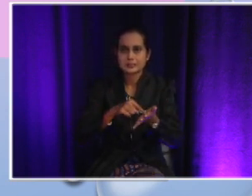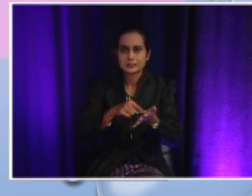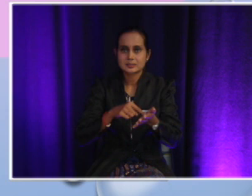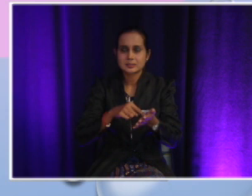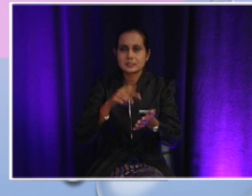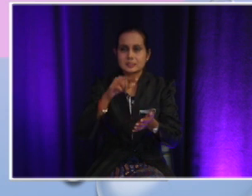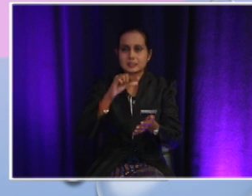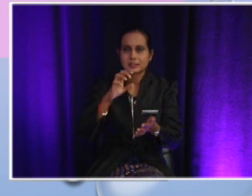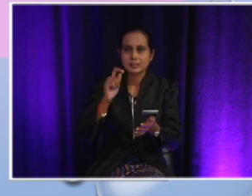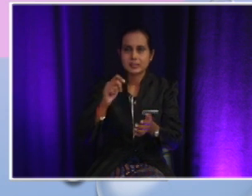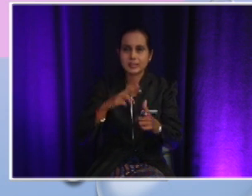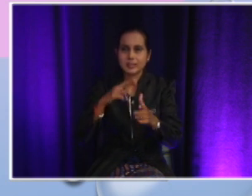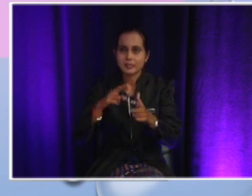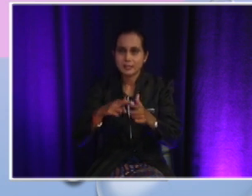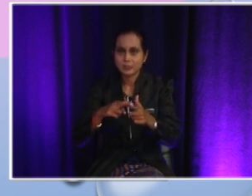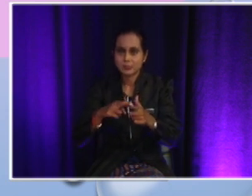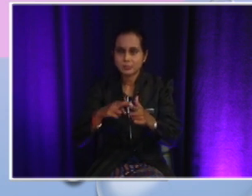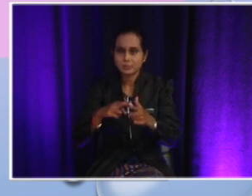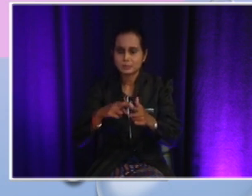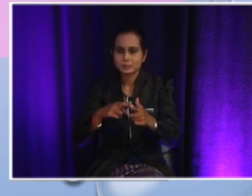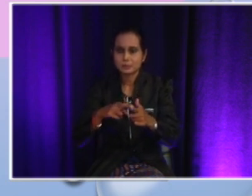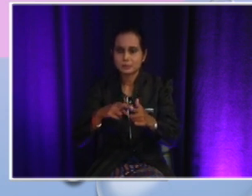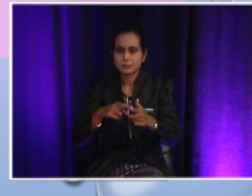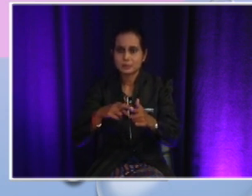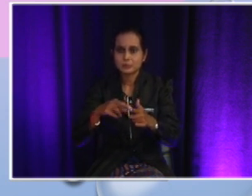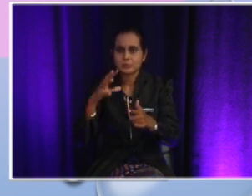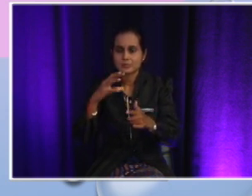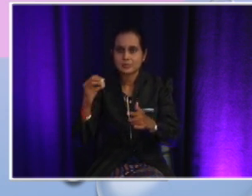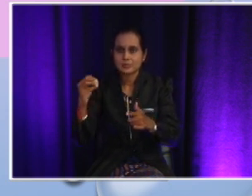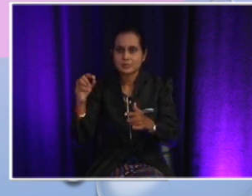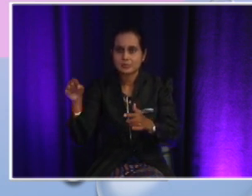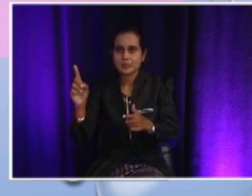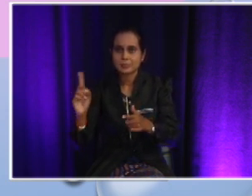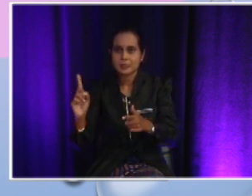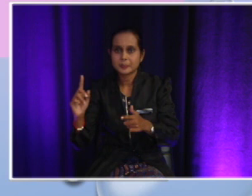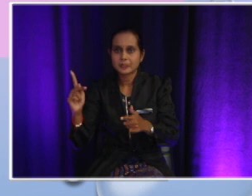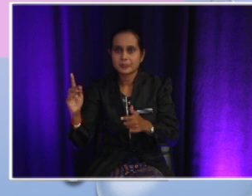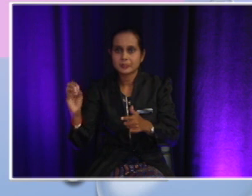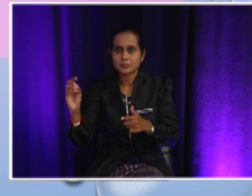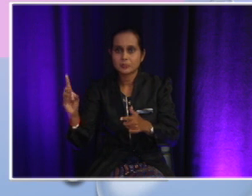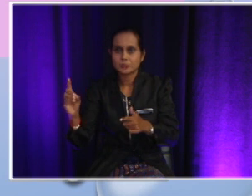atau. Okey, sini adalah gate atau. Dan sini pun mana-mana kod ini pun